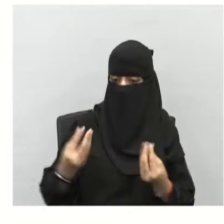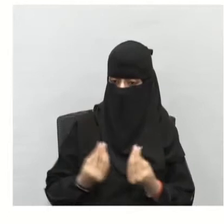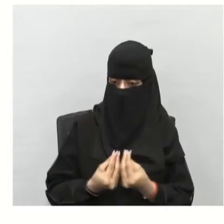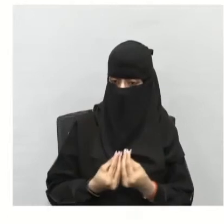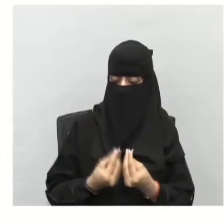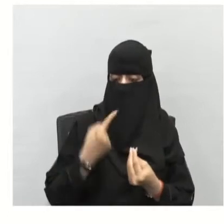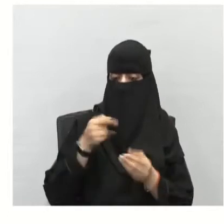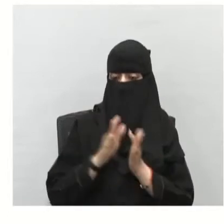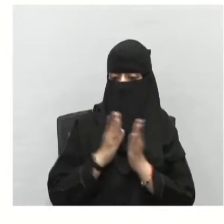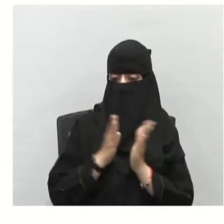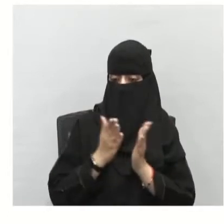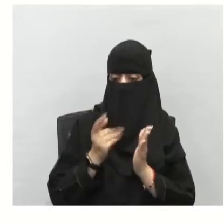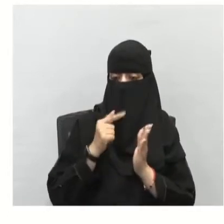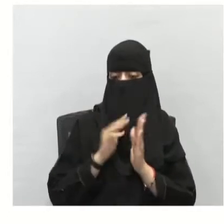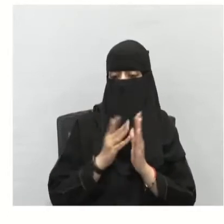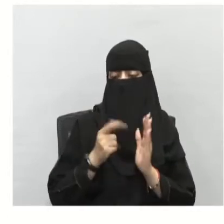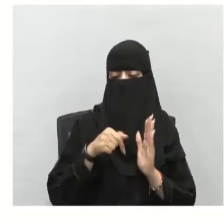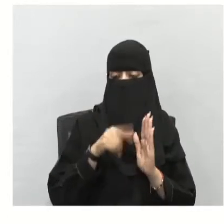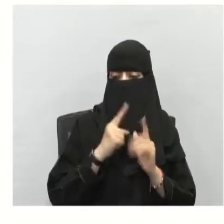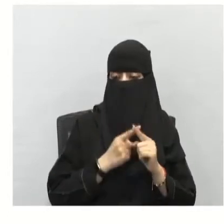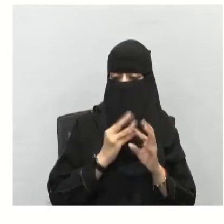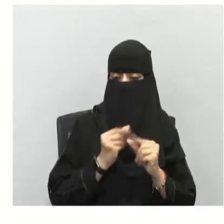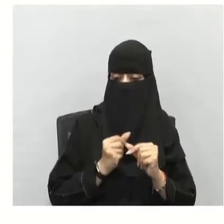وطبعا دفتر وكتاب رياضيات.